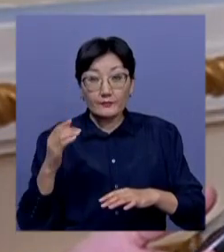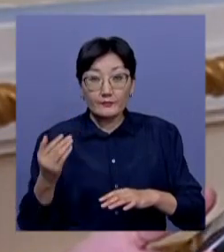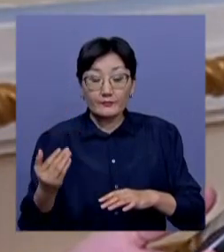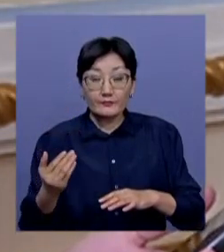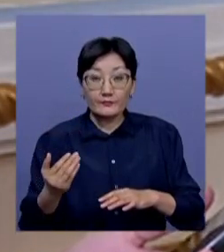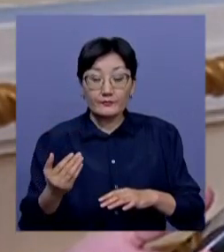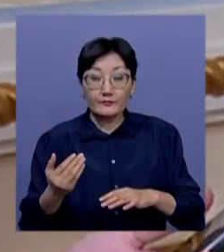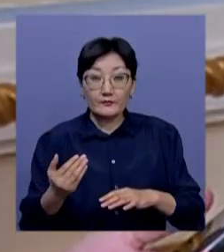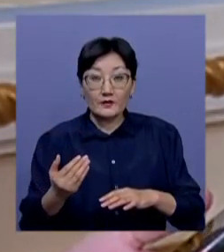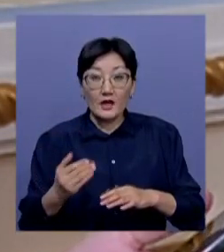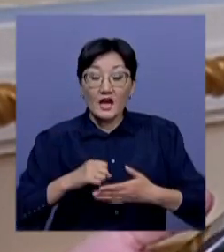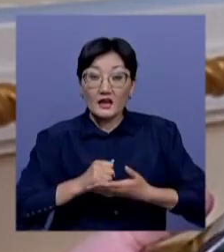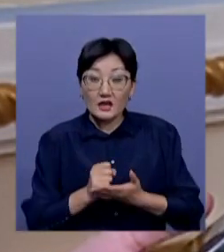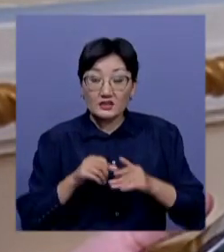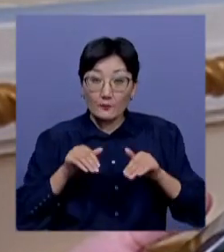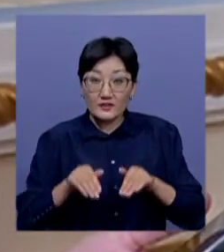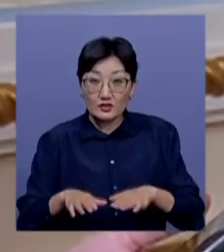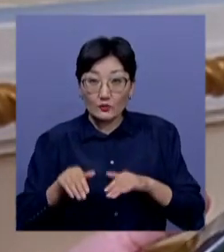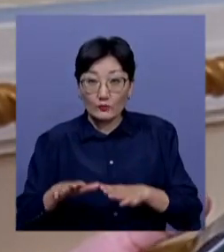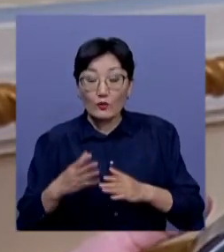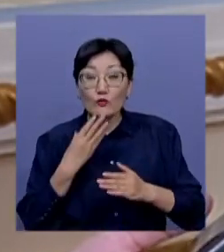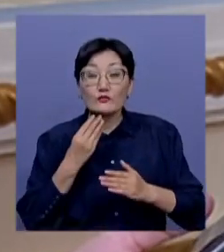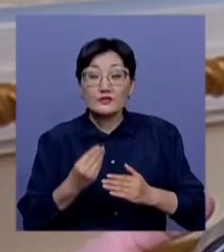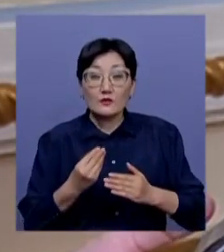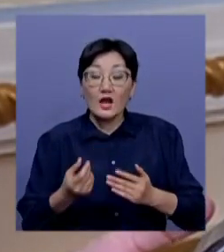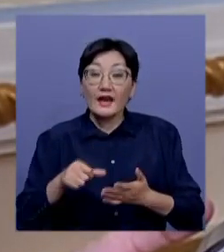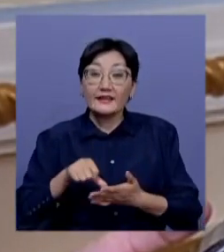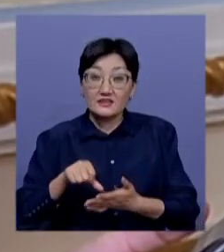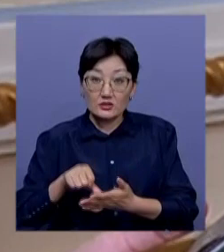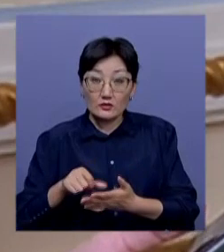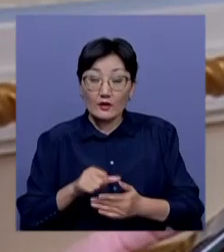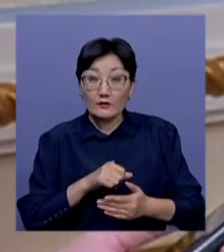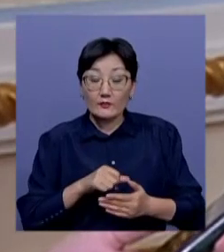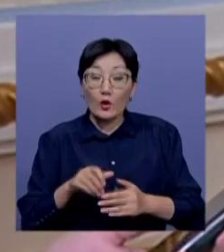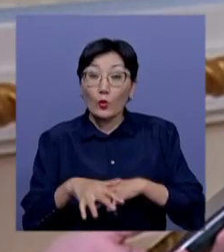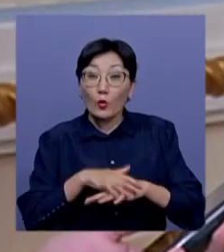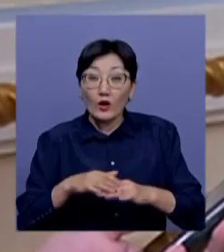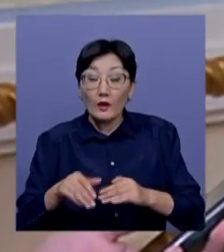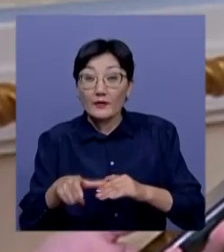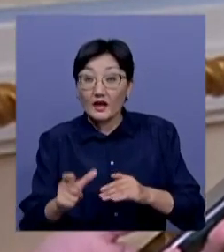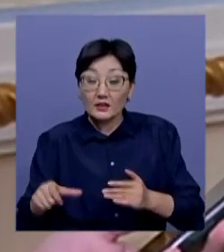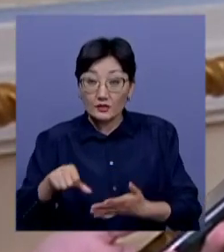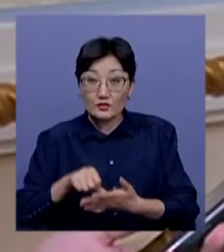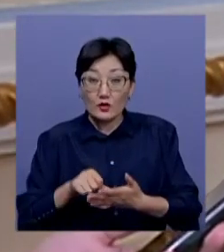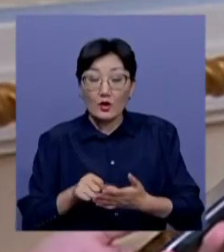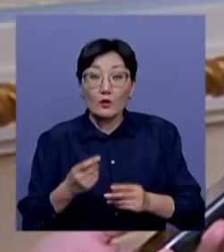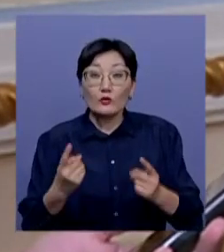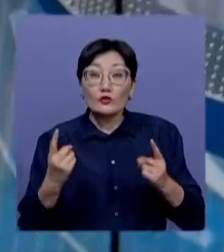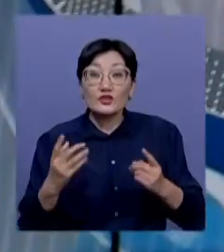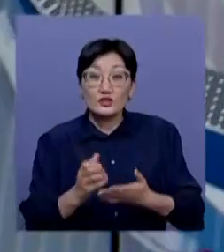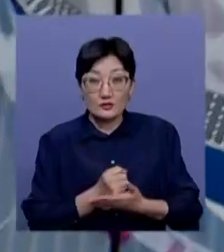мемлекеттің мынау қабылдаған шешімдеріне өздерінің қатысуы, қоғам қатысады. Сондықтан бұл үлкен жетістік деп